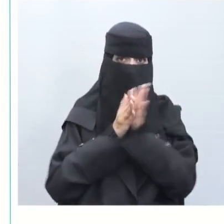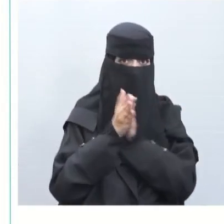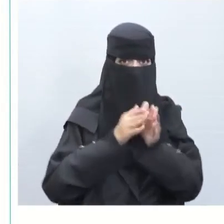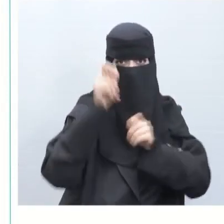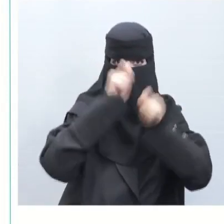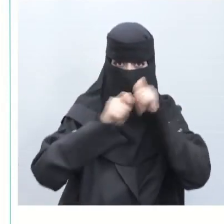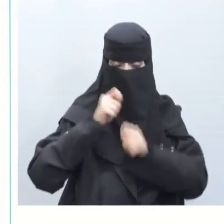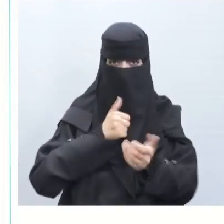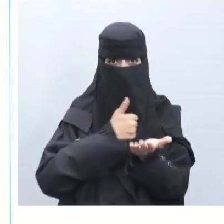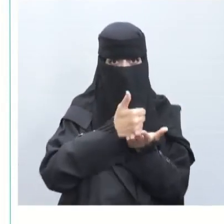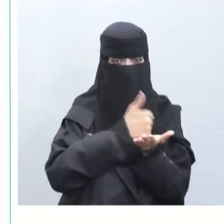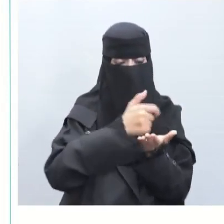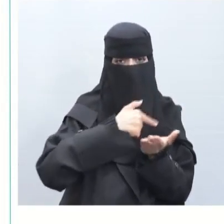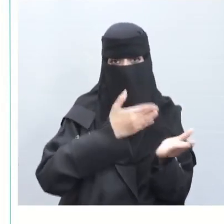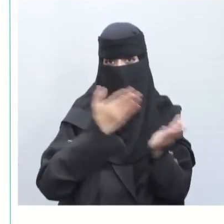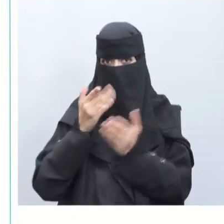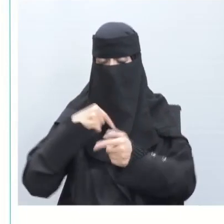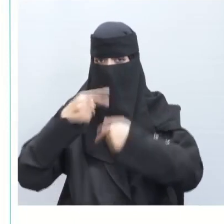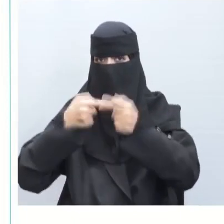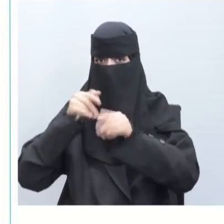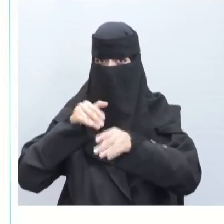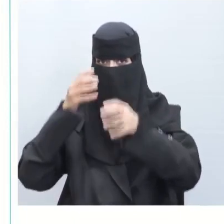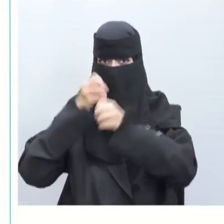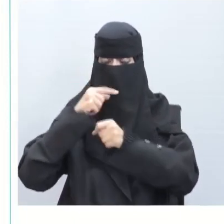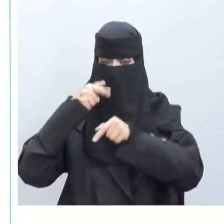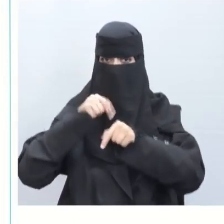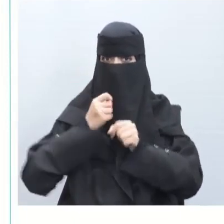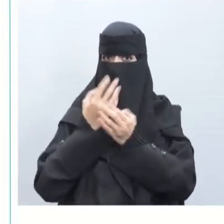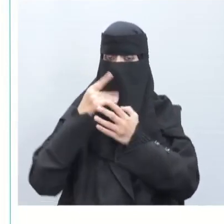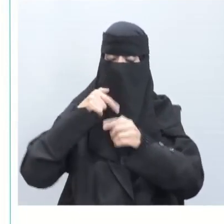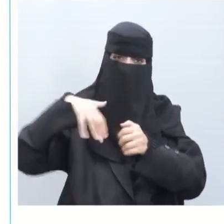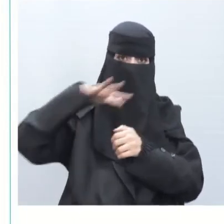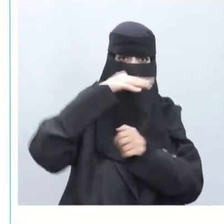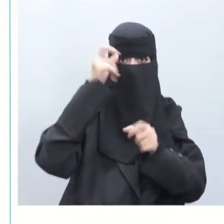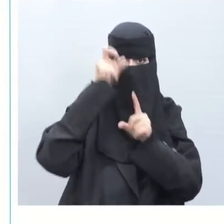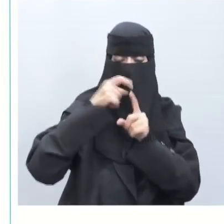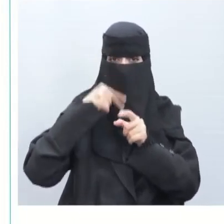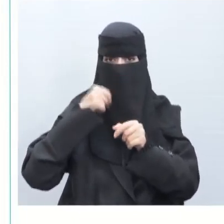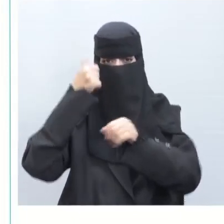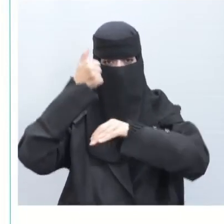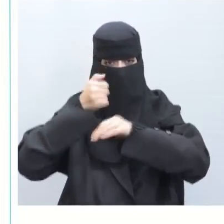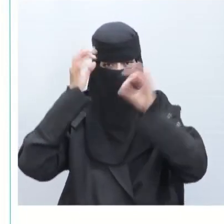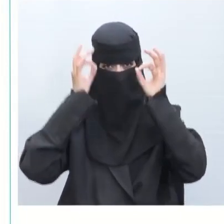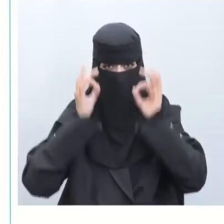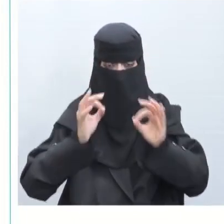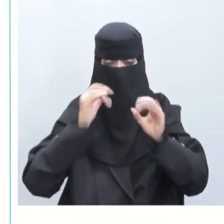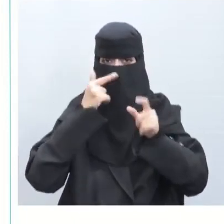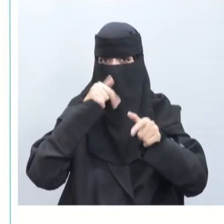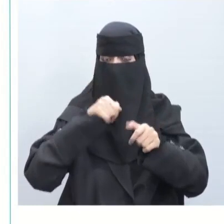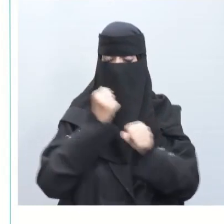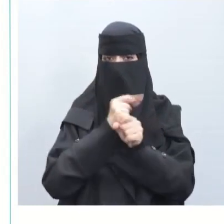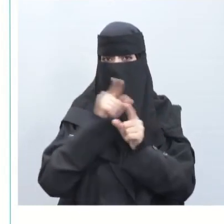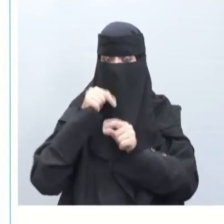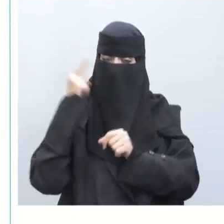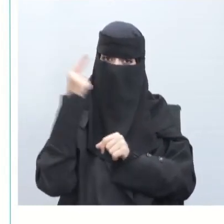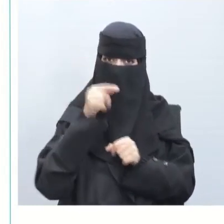المتاحه الاكثر استدامه من اجل الحفاظ على صوره ايجابيه امام الراي العام وترسيخها وبالتالي ينطبق هذا